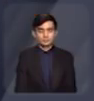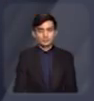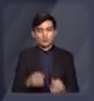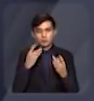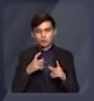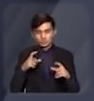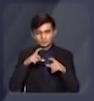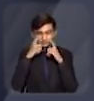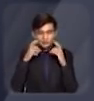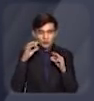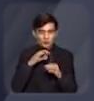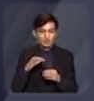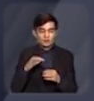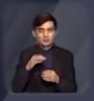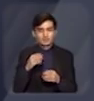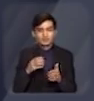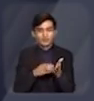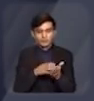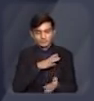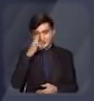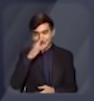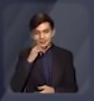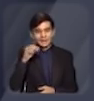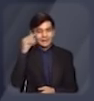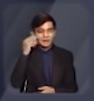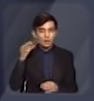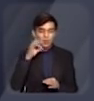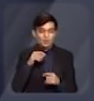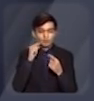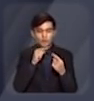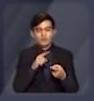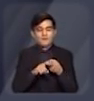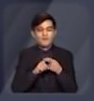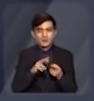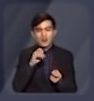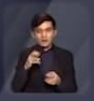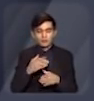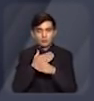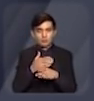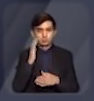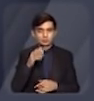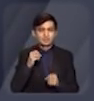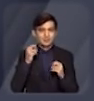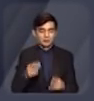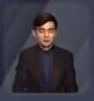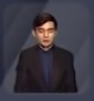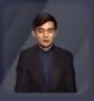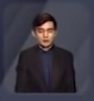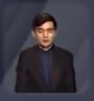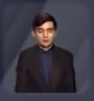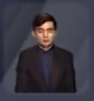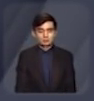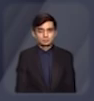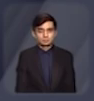Қарапайым бетпердеге дейін жетпей қалған Қазақстан Қытайға коронавируске қарсы қалай көмектеседі? Қытайға